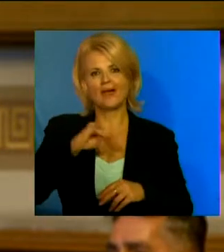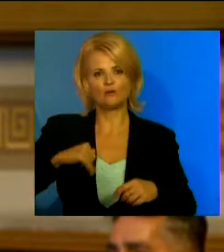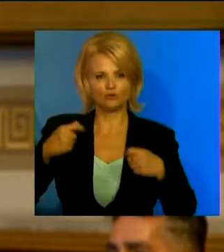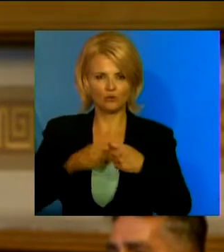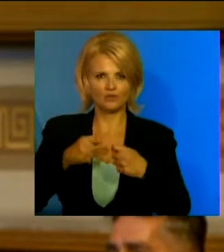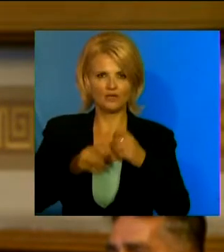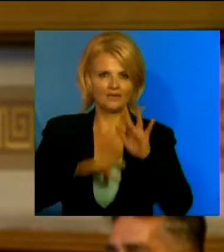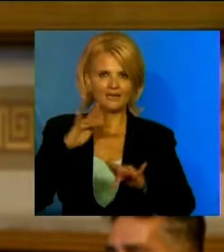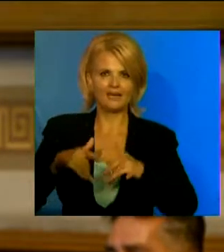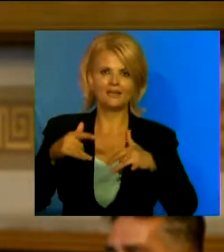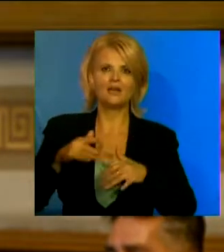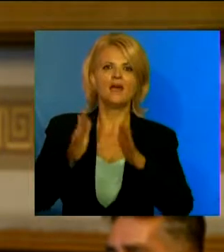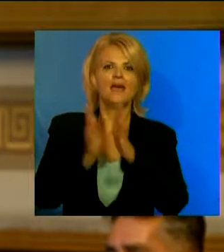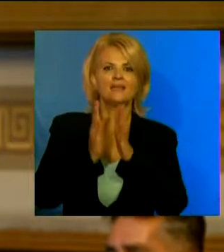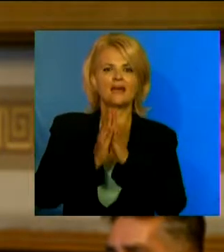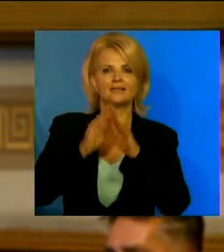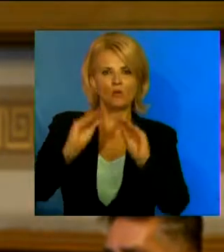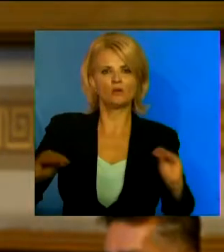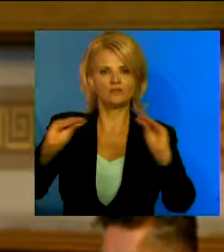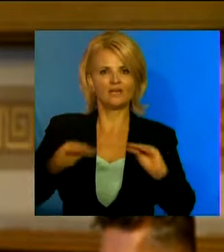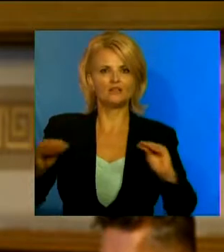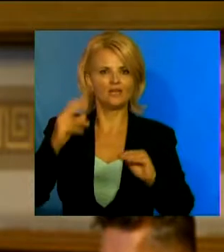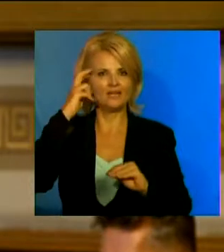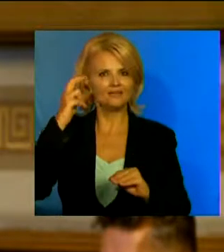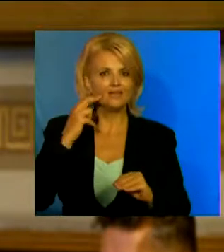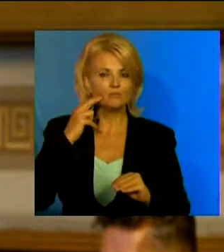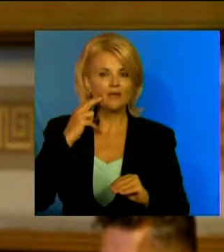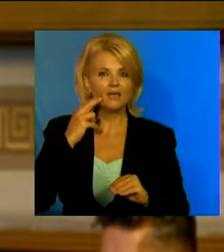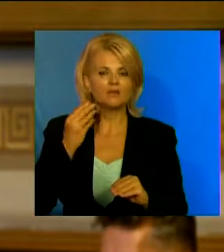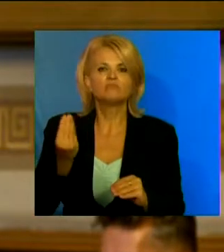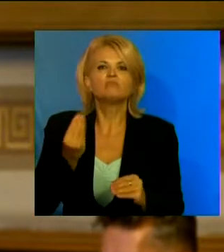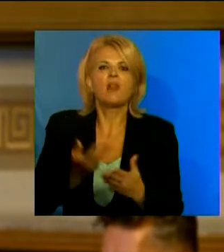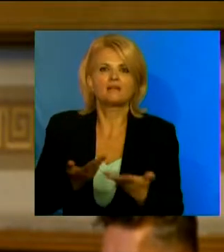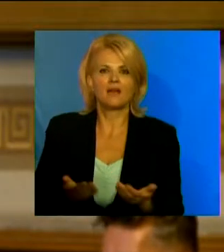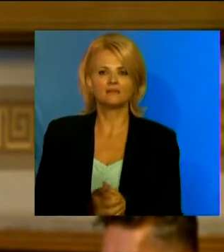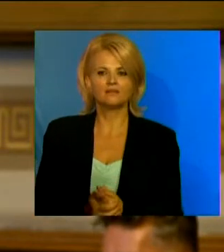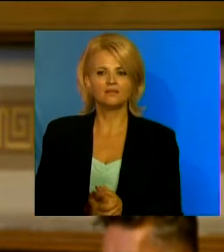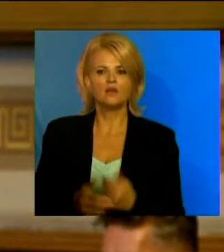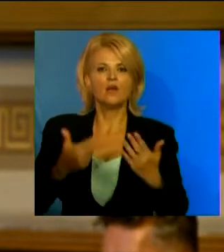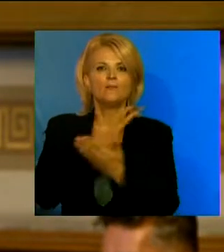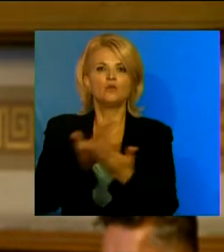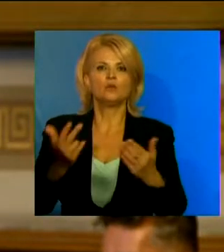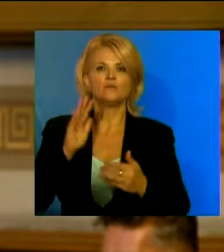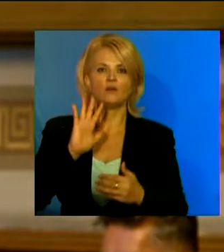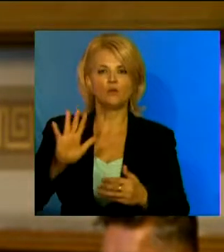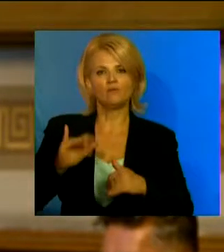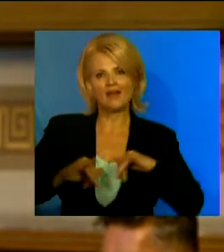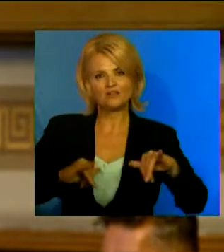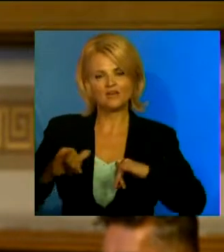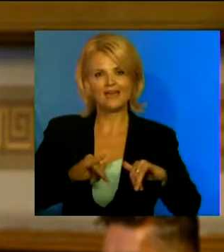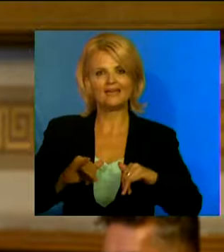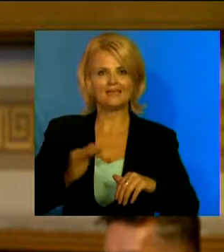egyházi oktatási intézmény, akkor ma nem tudnánk azt mondani, hogy 85 vásárhelyi kisgyermeknek iskolai